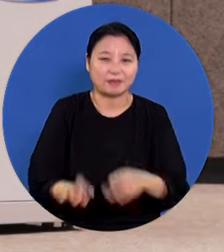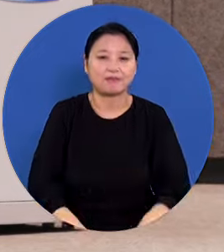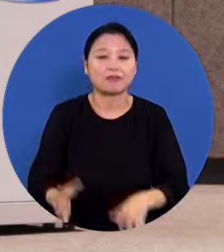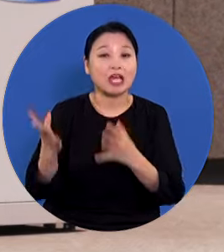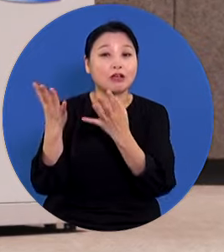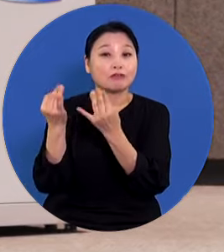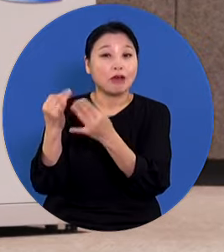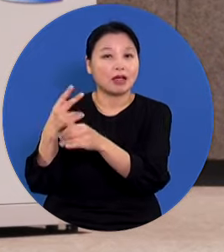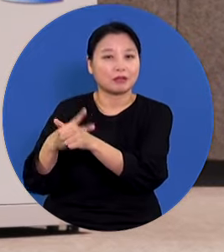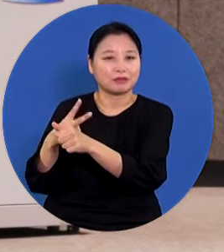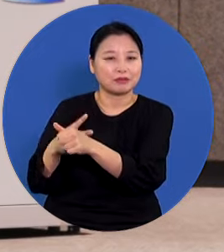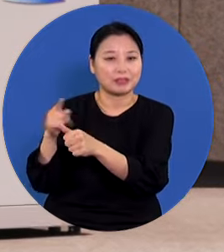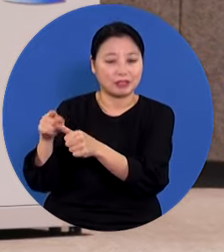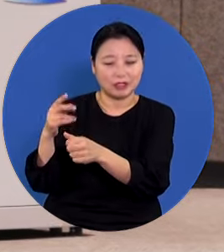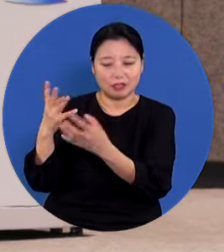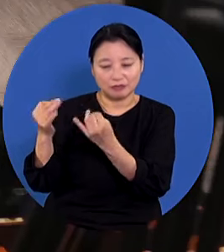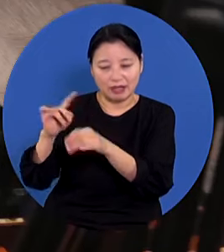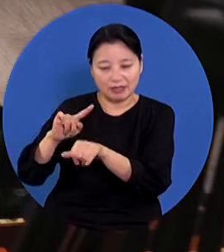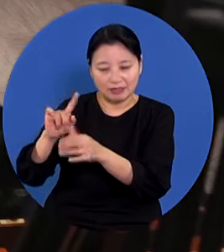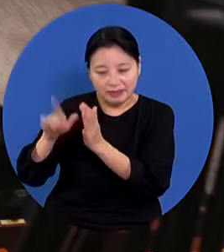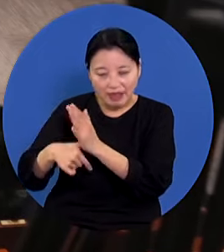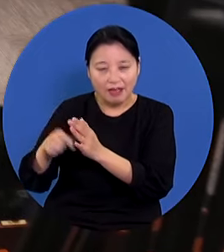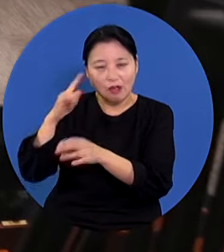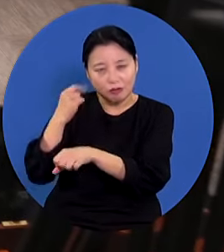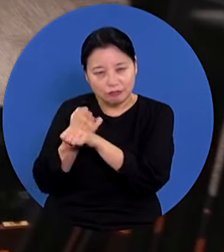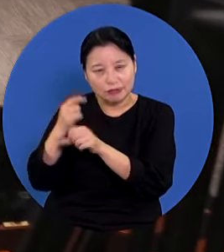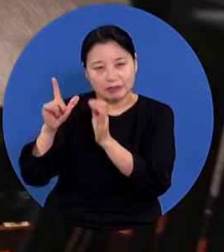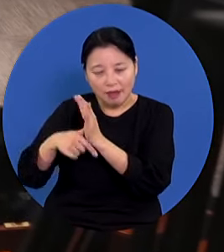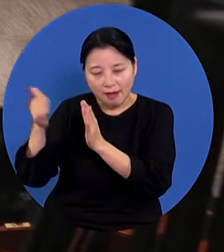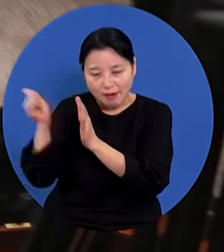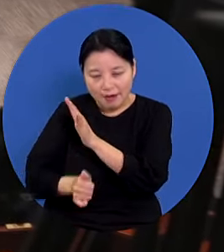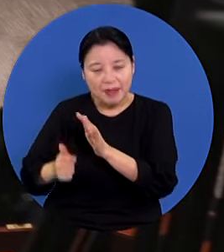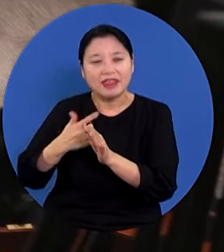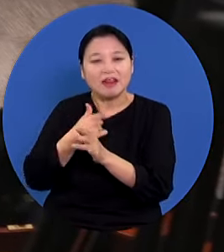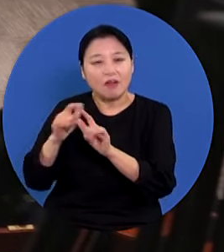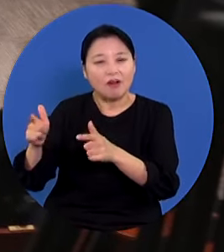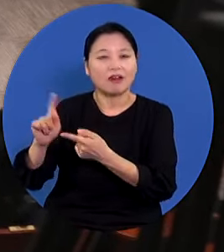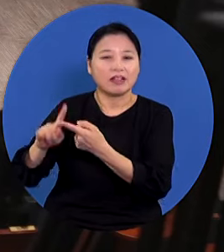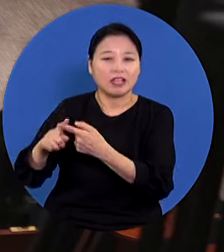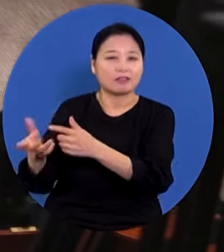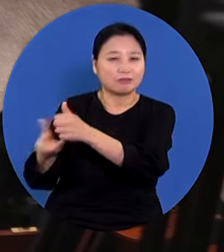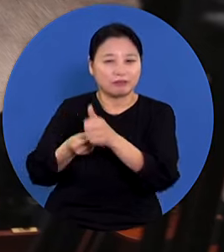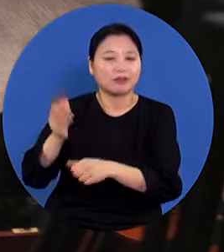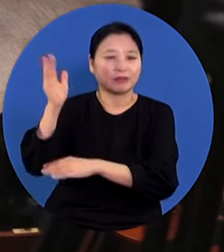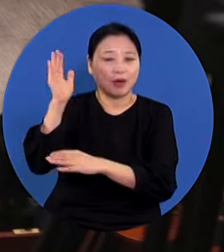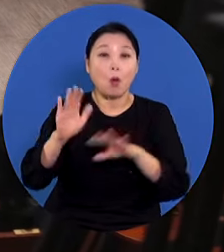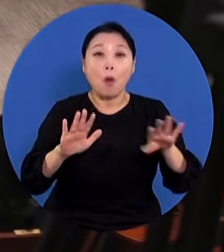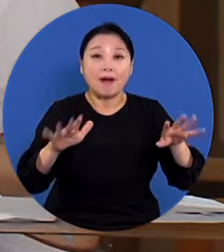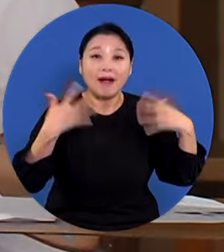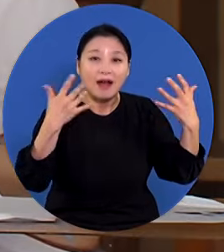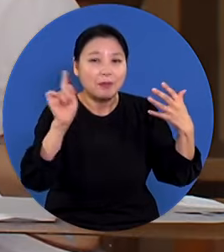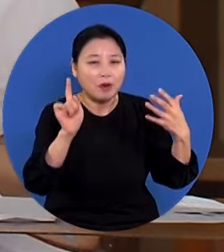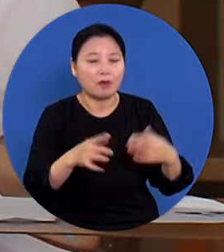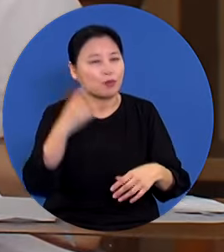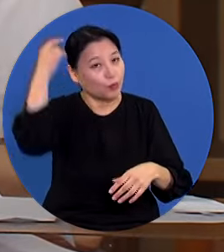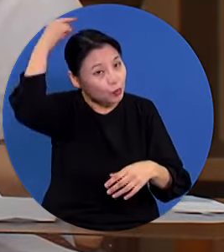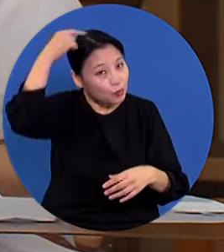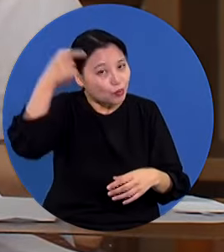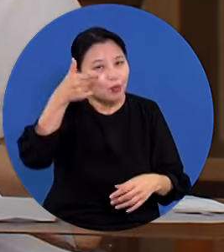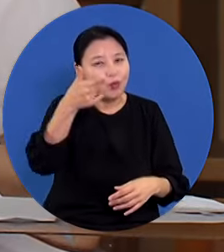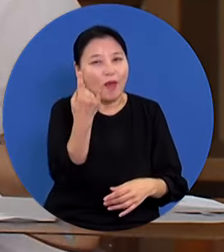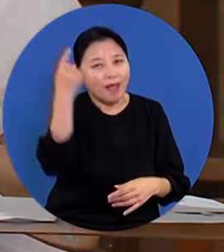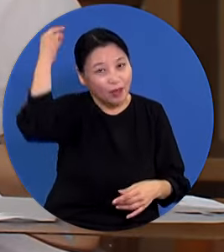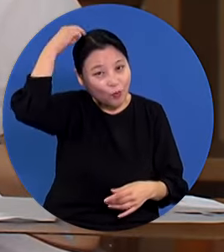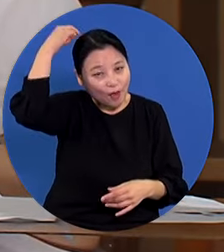교수님이 수학을 하면서 연구하면서 어려운 경험한 실패를 뭐 얘기한다든가 또는 올 가을에 지금